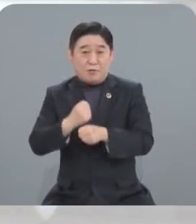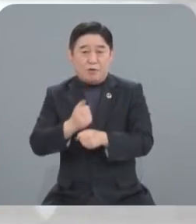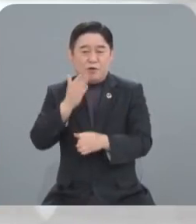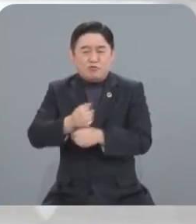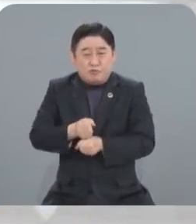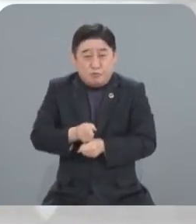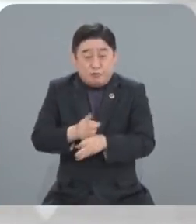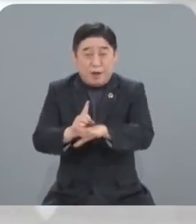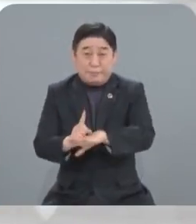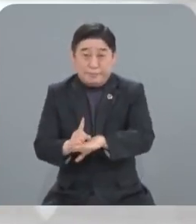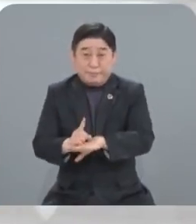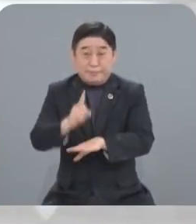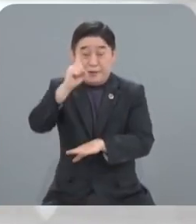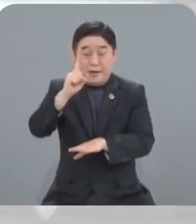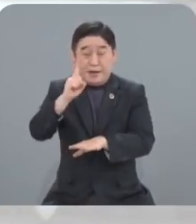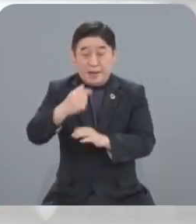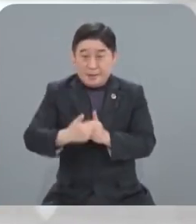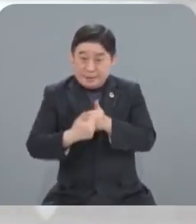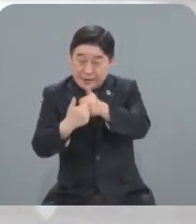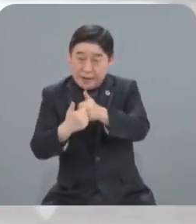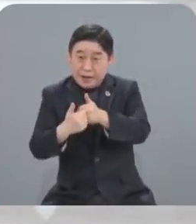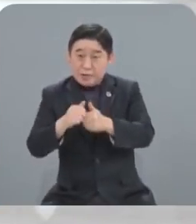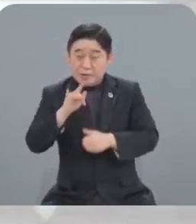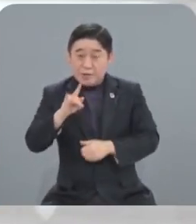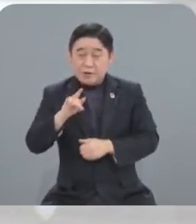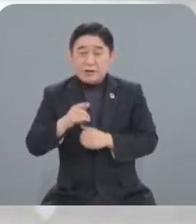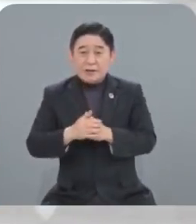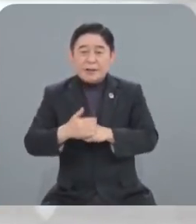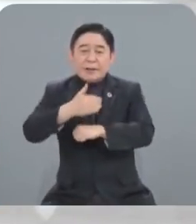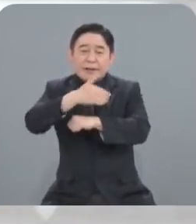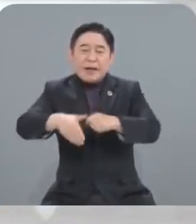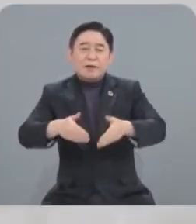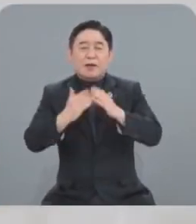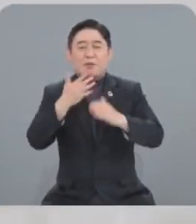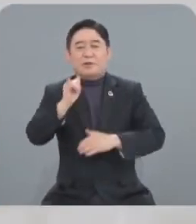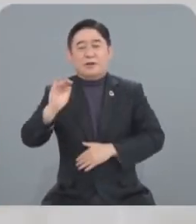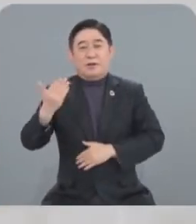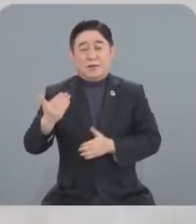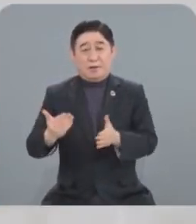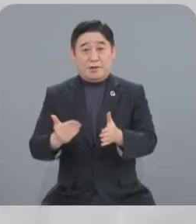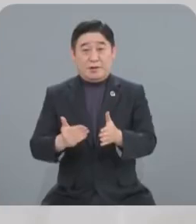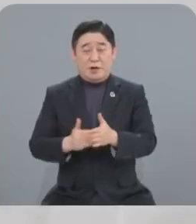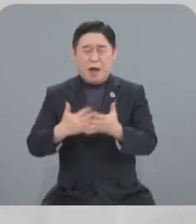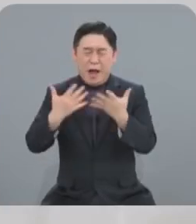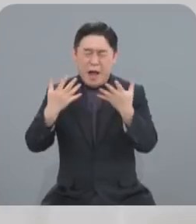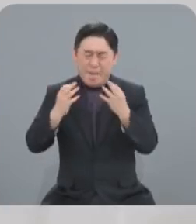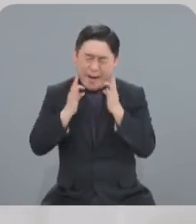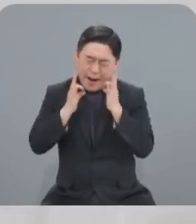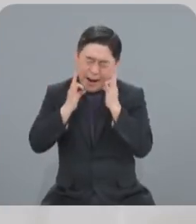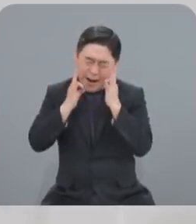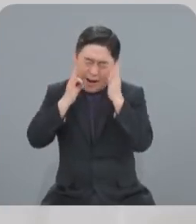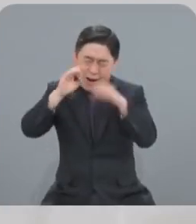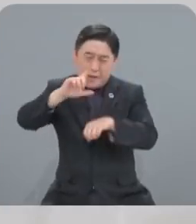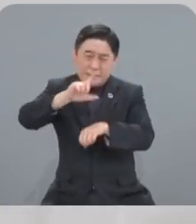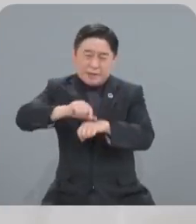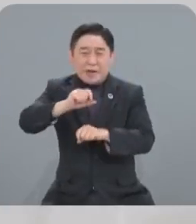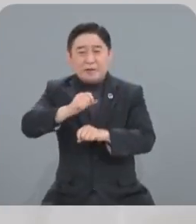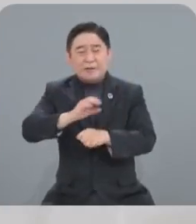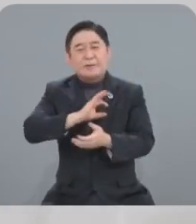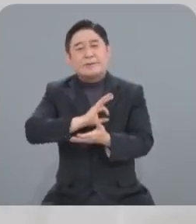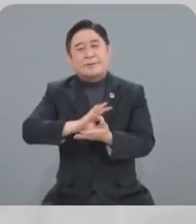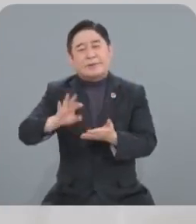장거리 탄도 미사일의 대응할 수 있는 해 증자 이야기 가능해졌습니다 수많은 노력과 시간을 들여